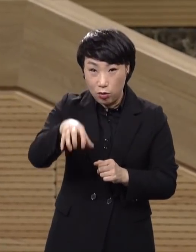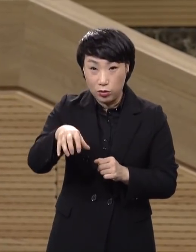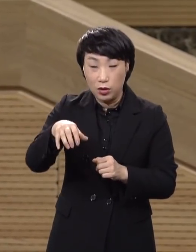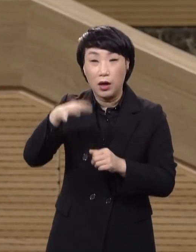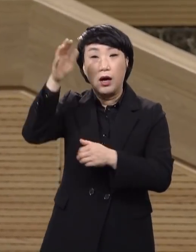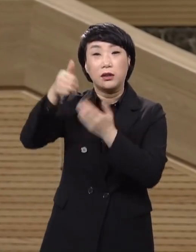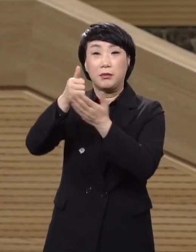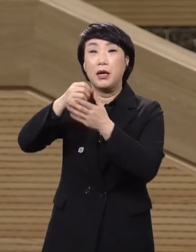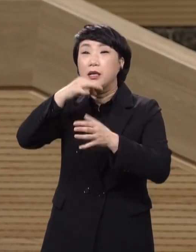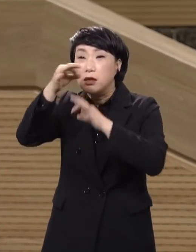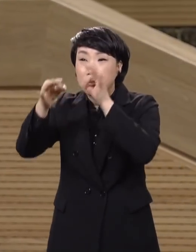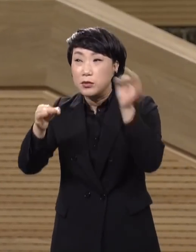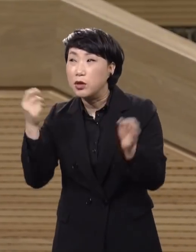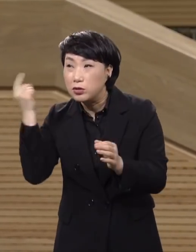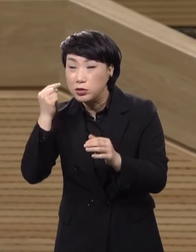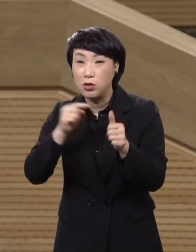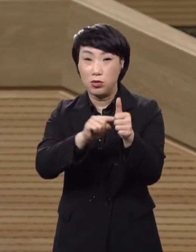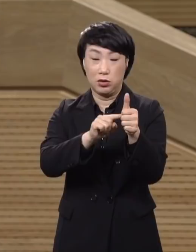목소리를 듣습니다.